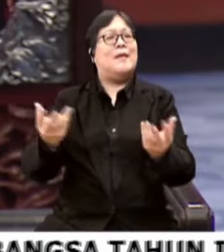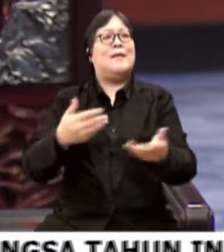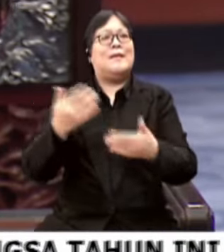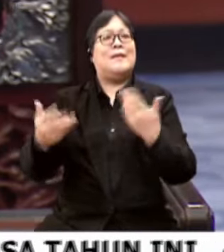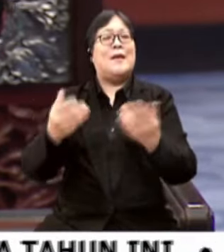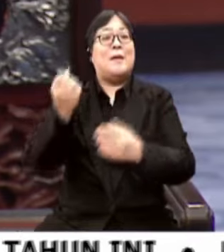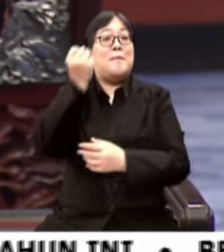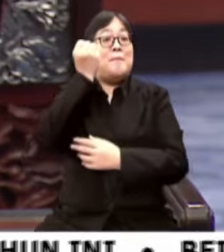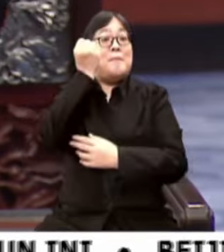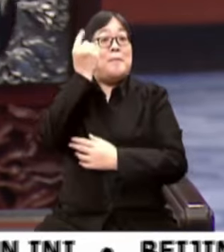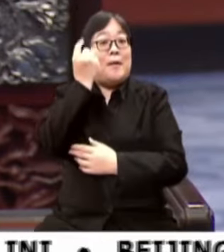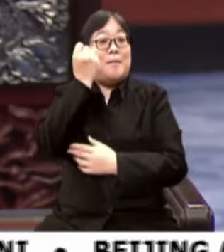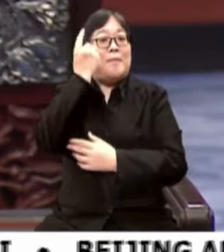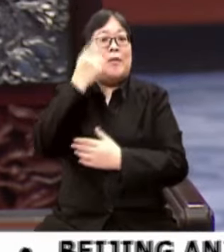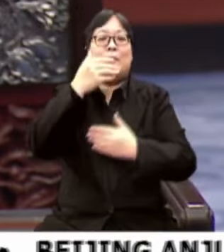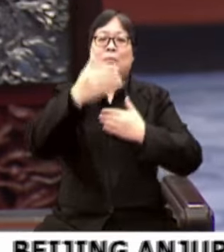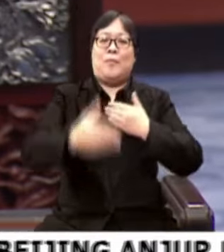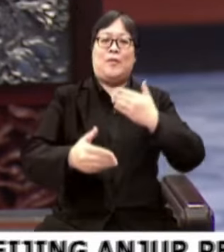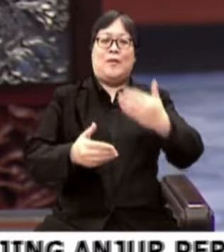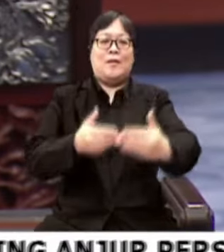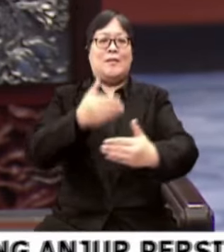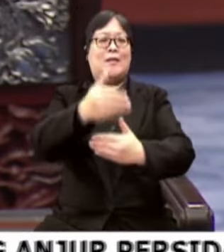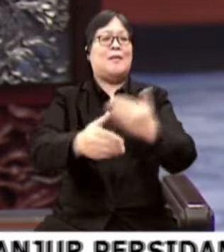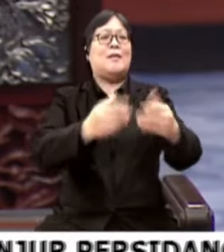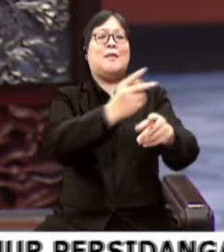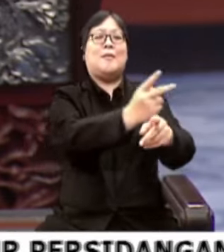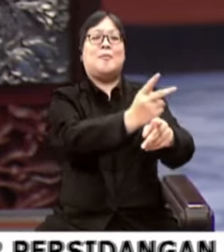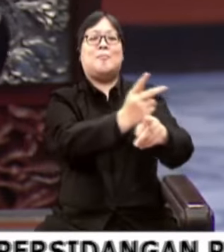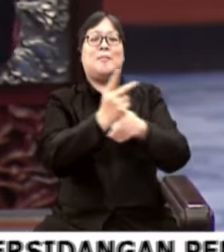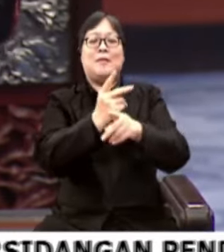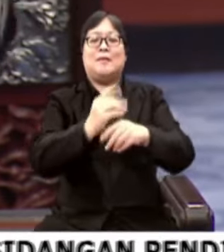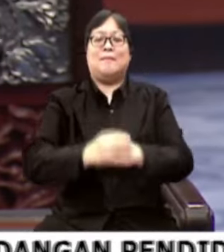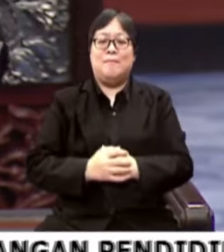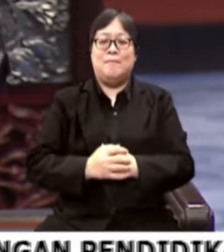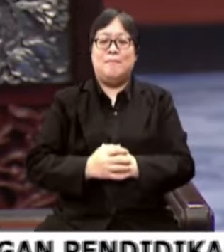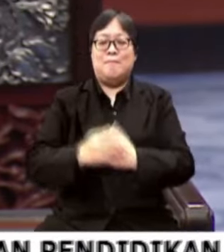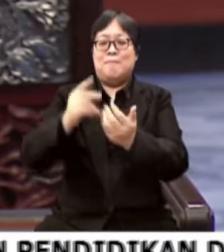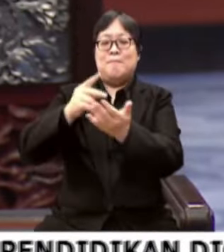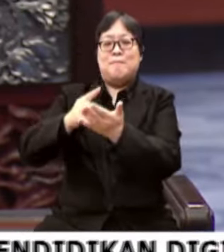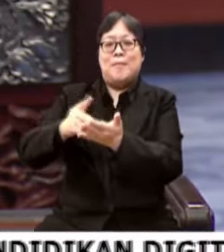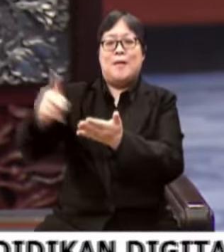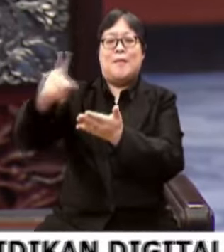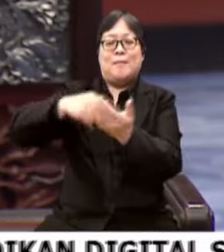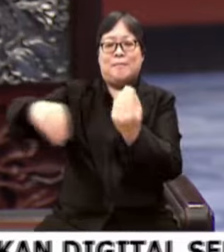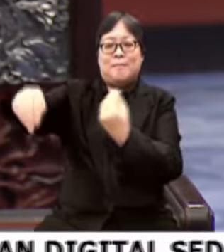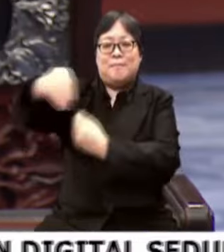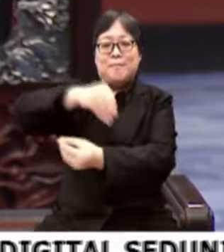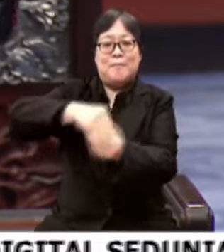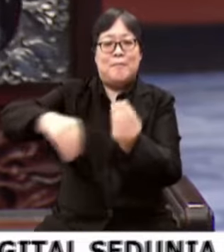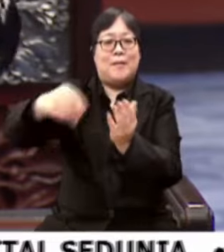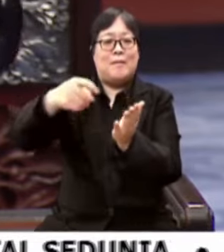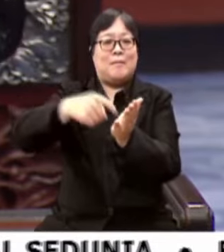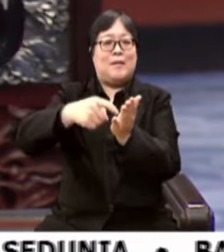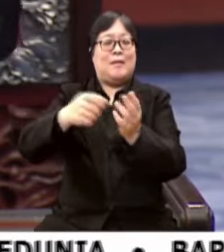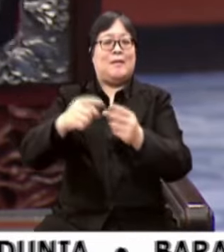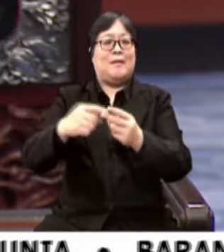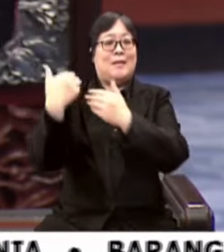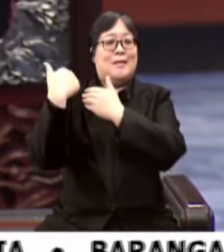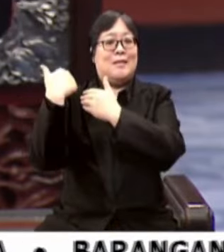pemahaman tentang proses meminjam proses membayar pinjaman proses bertanggung jawab